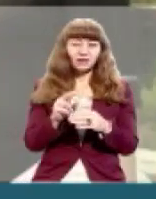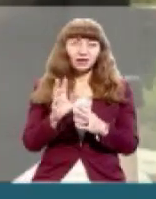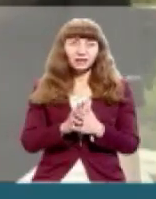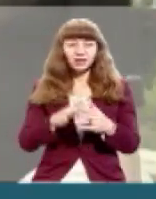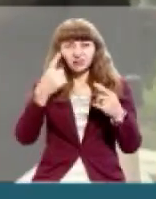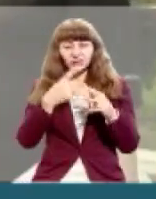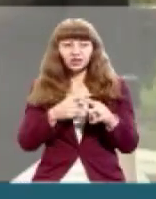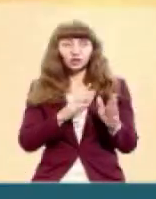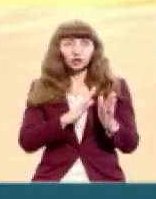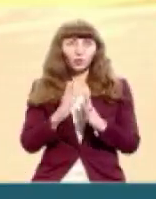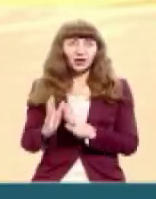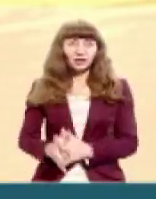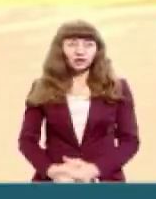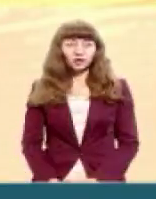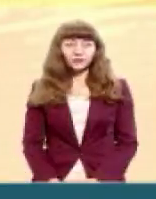көңіл көтереміз.